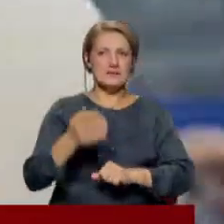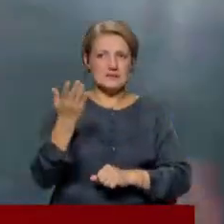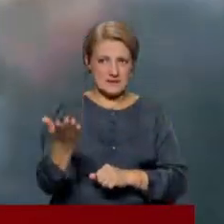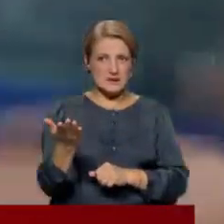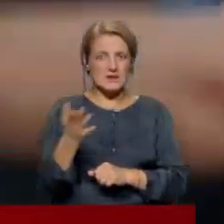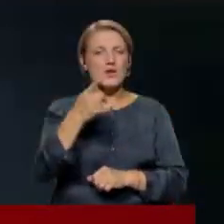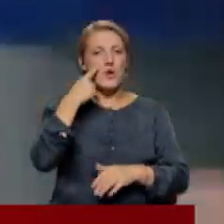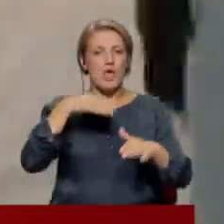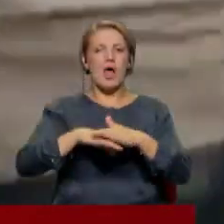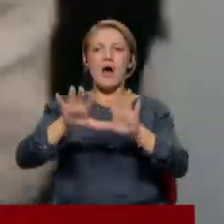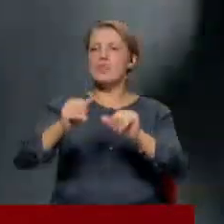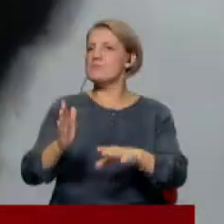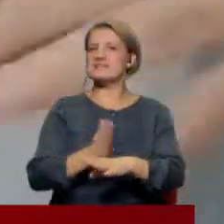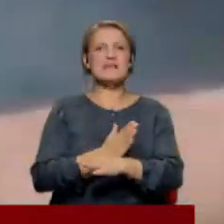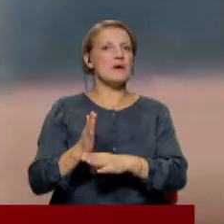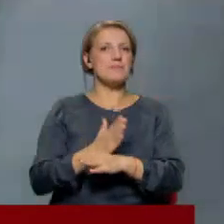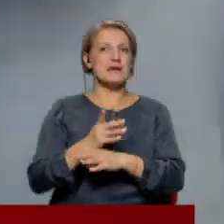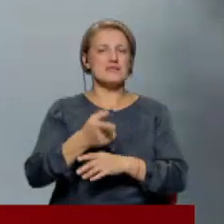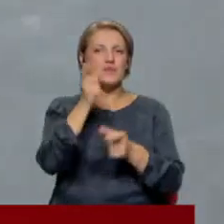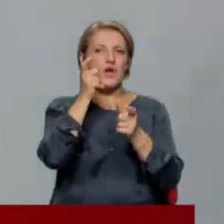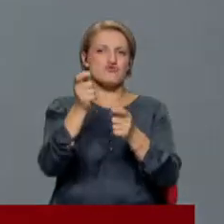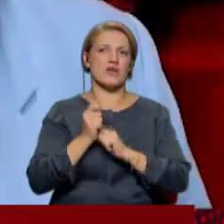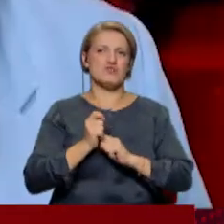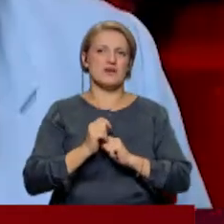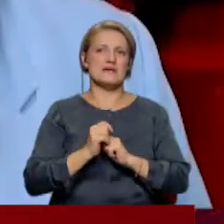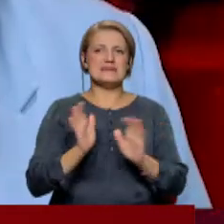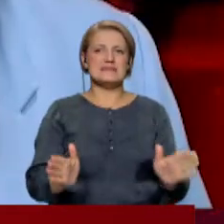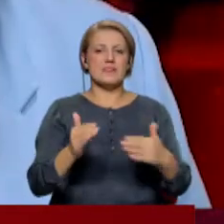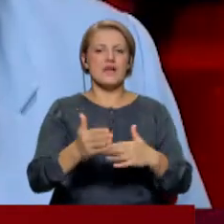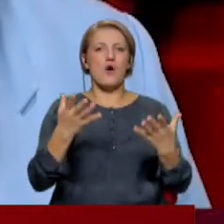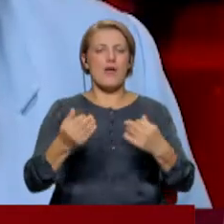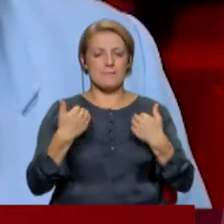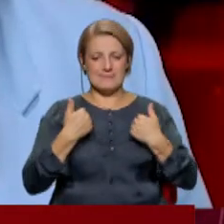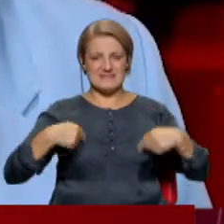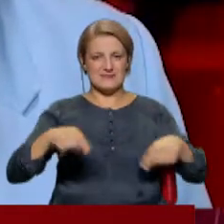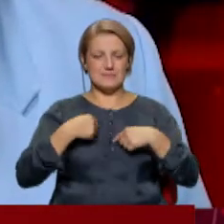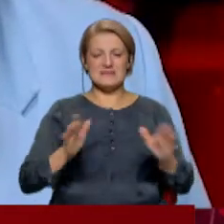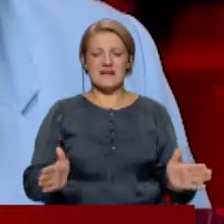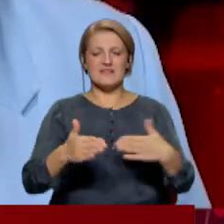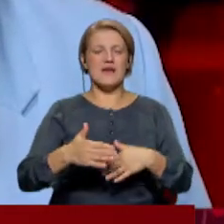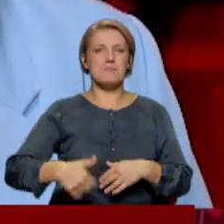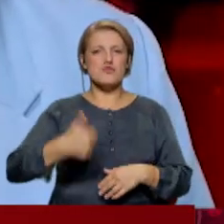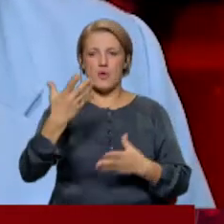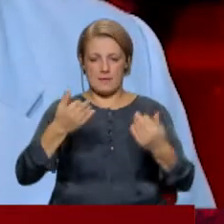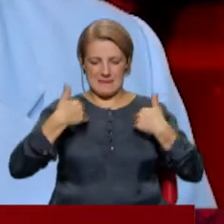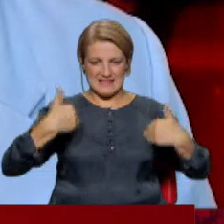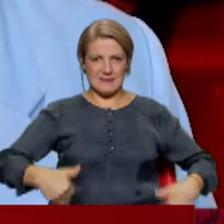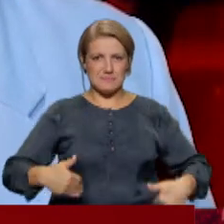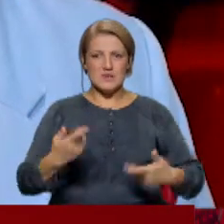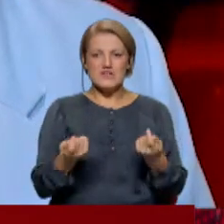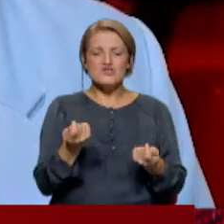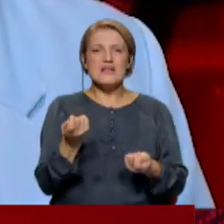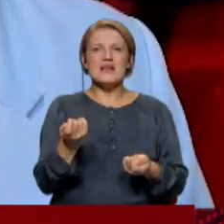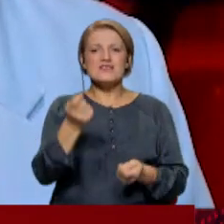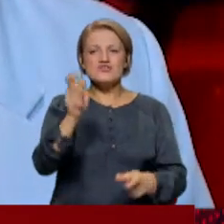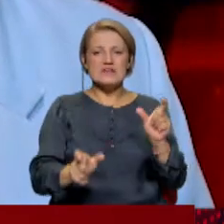de, gözaltına alınma sebebi de dikkat çekiciydi. Sendika olarak bizim ve sendika başkanı olarak benim işçilerin grevini